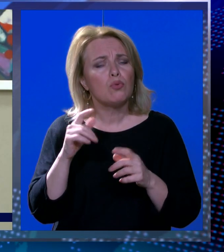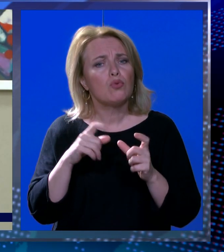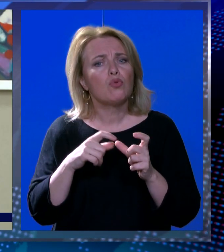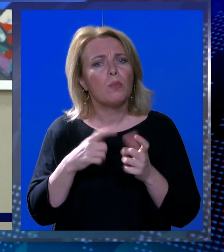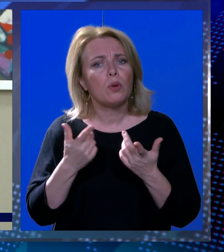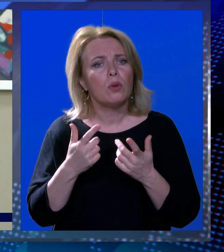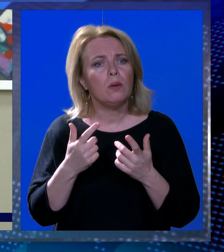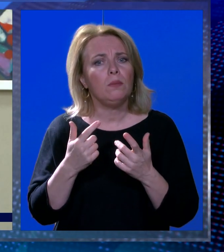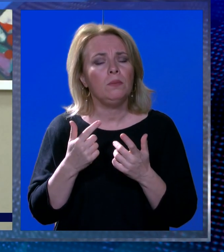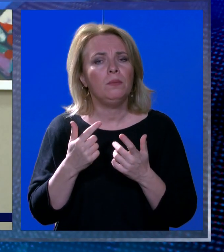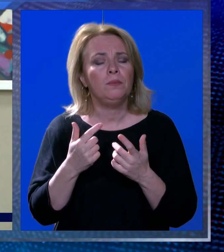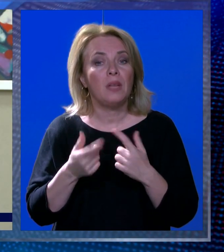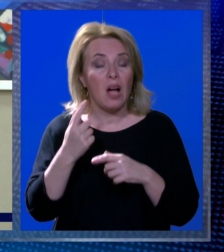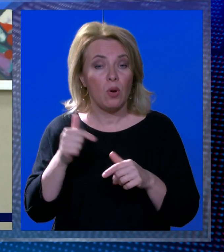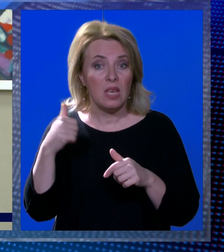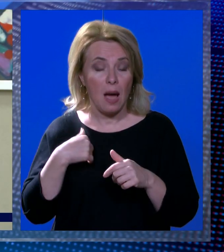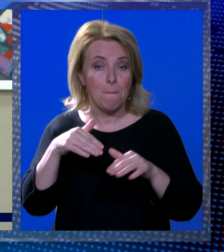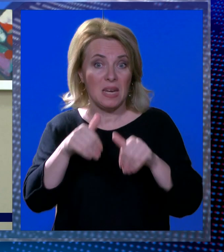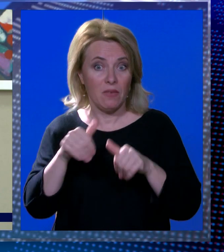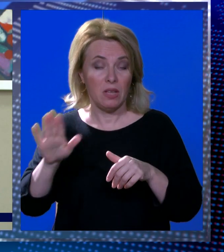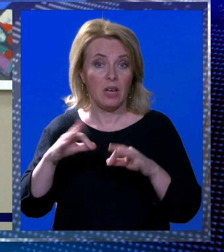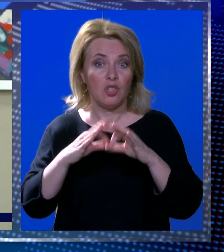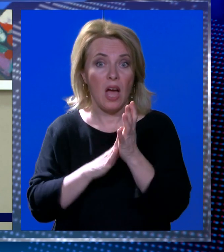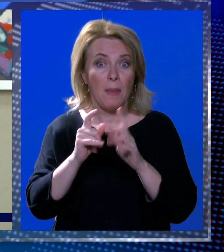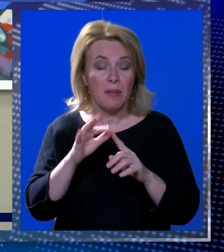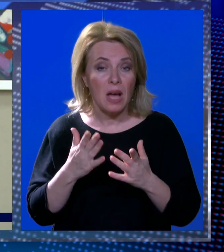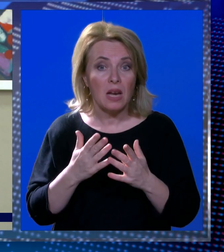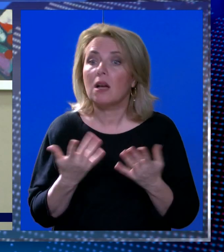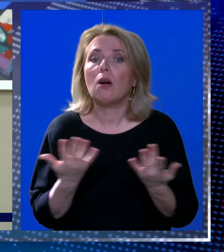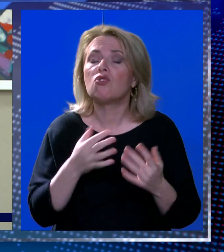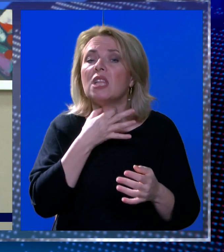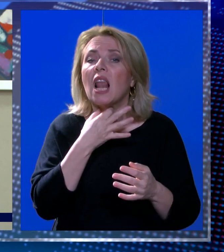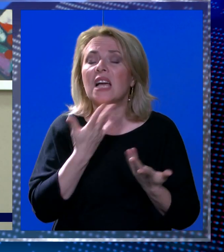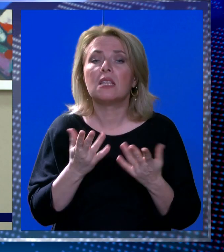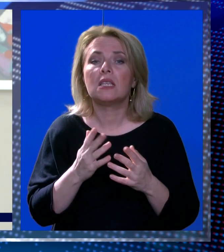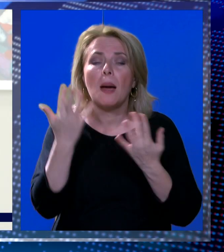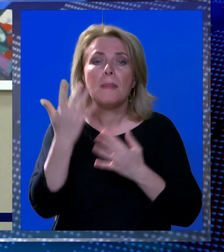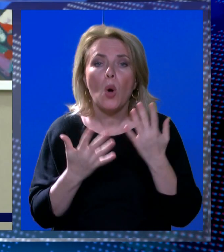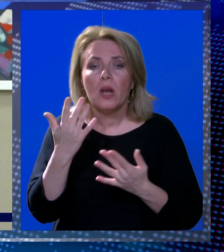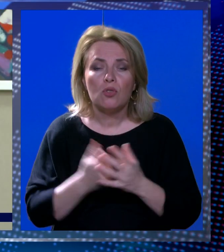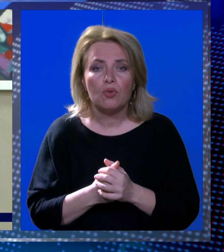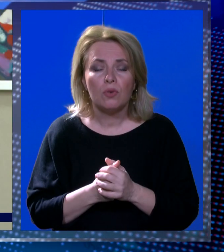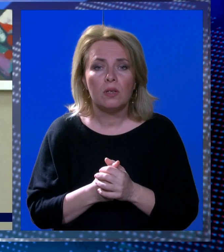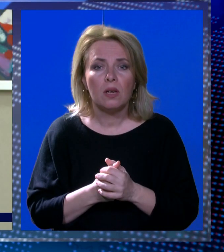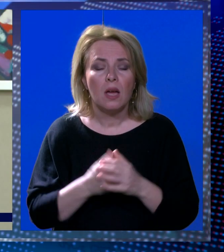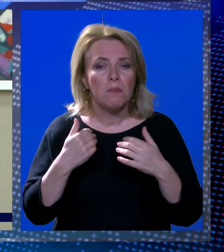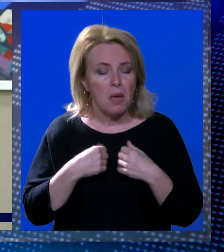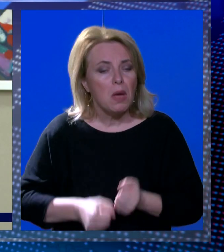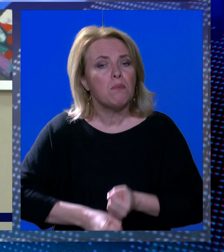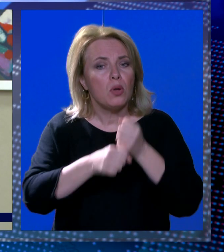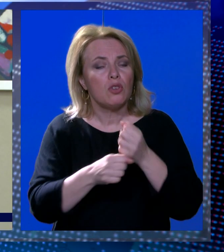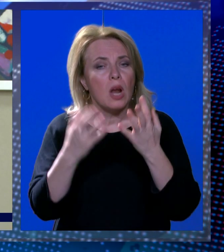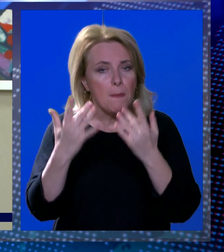amandmane. Kako ćete vi glasati o proračunu? Ćete glasati za ili protiv proračuna? Isto tako da svih šest se